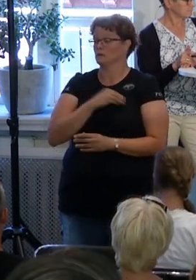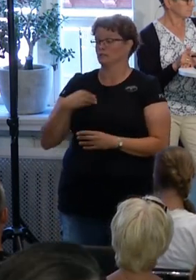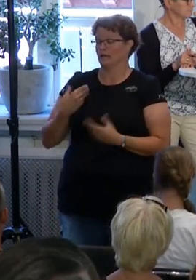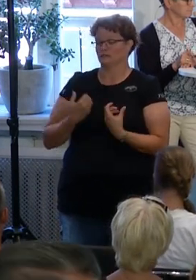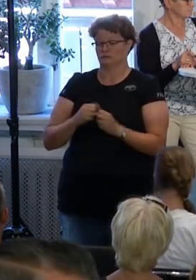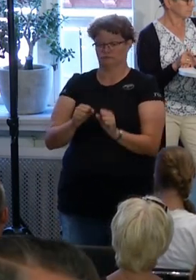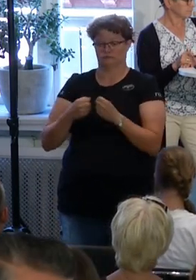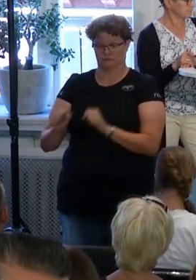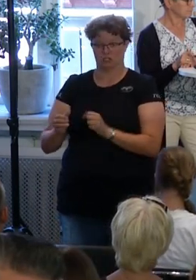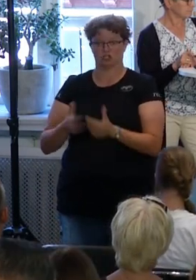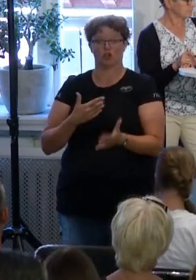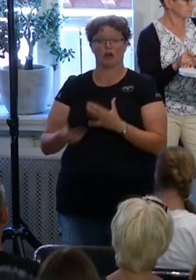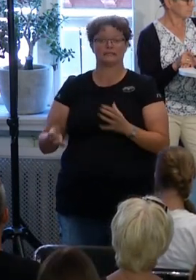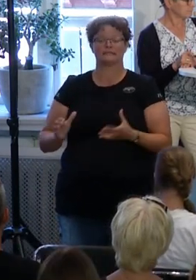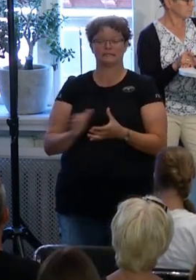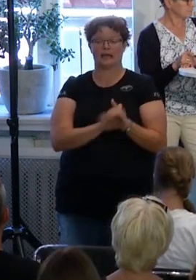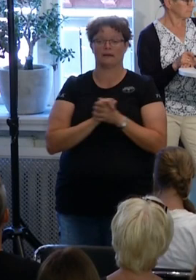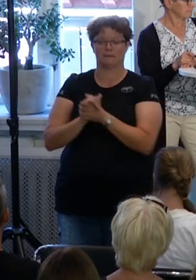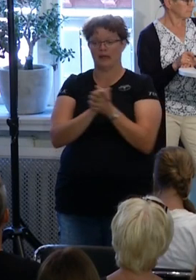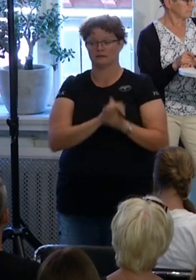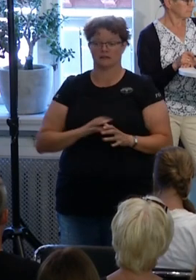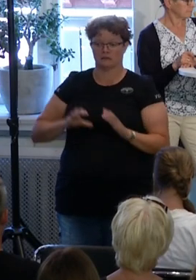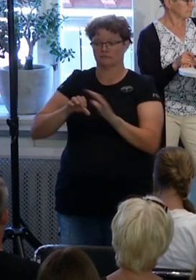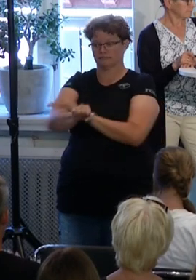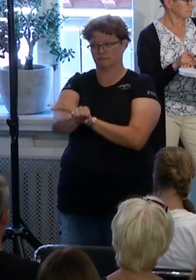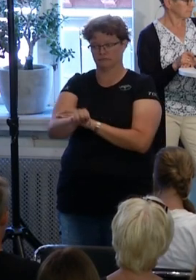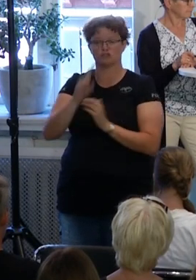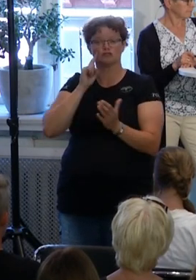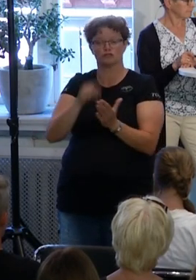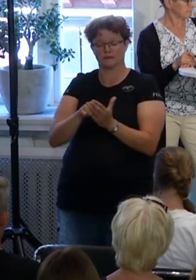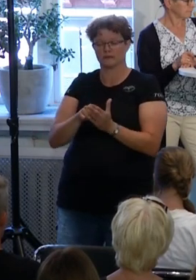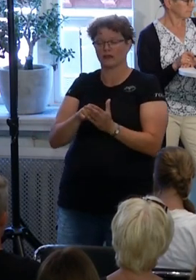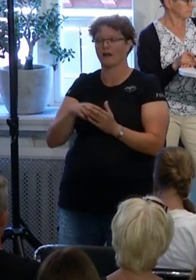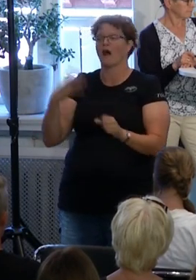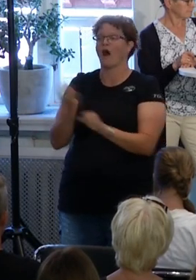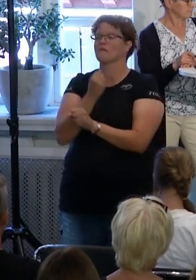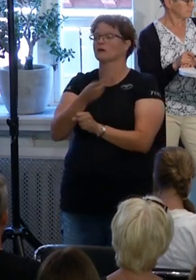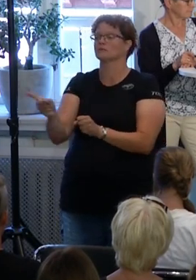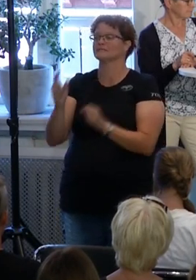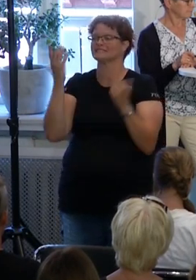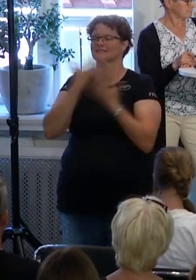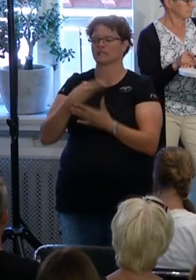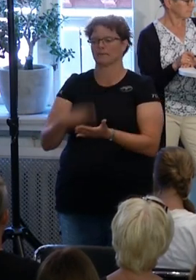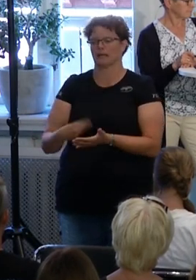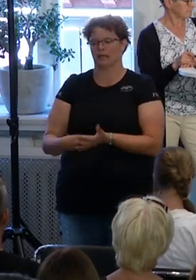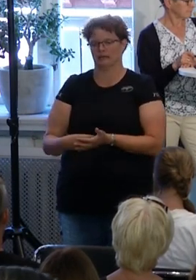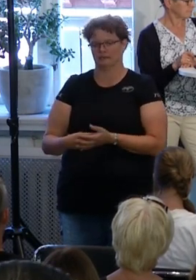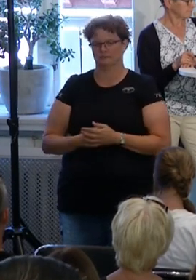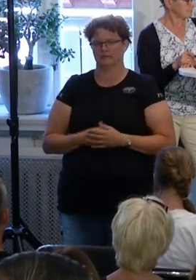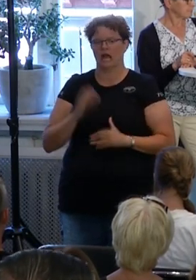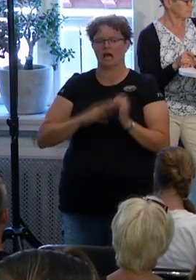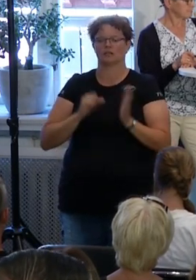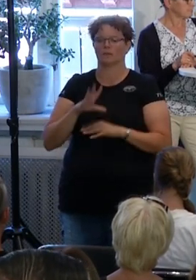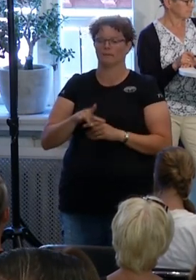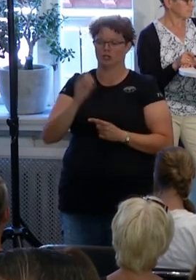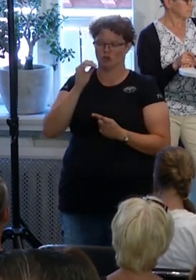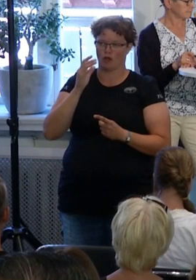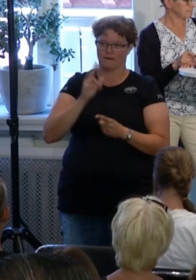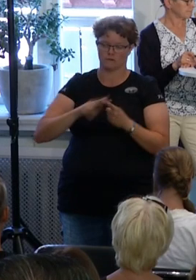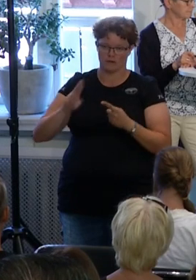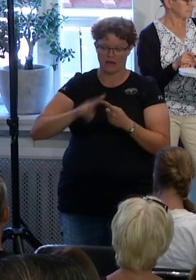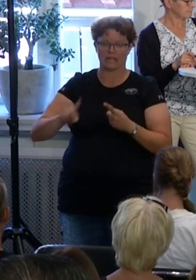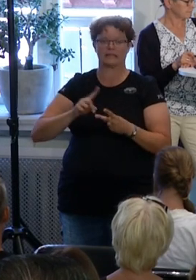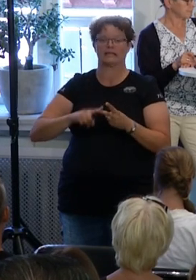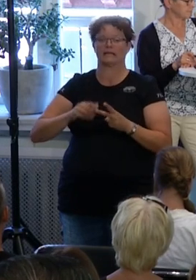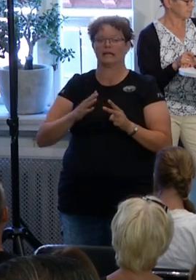gör gemensamma tillslag för att komma åt de stora svarta pengarna. Det handlar om vår miljöförvaltning, det handlar om